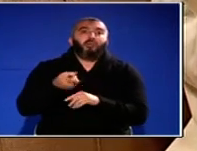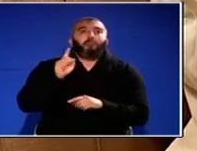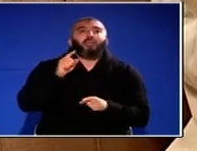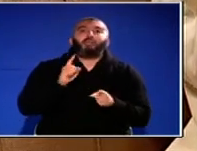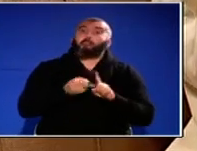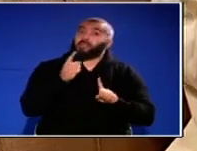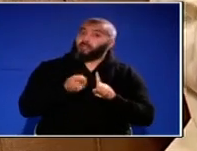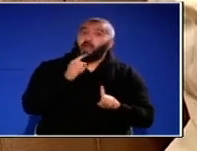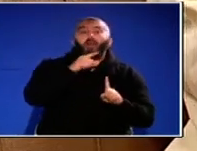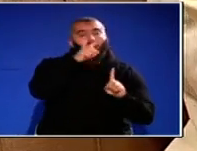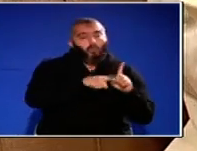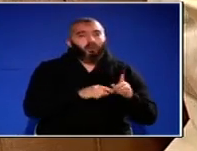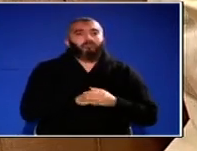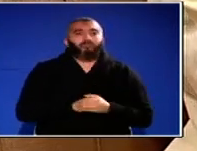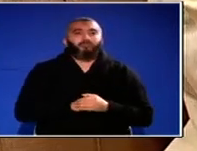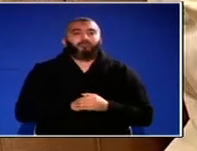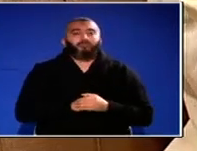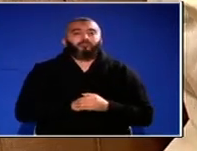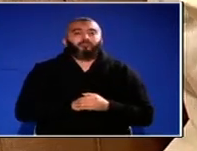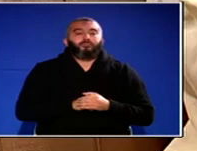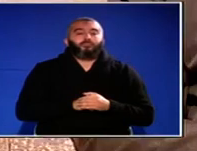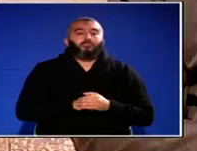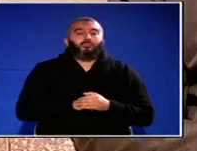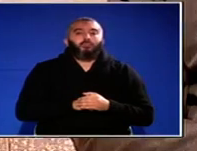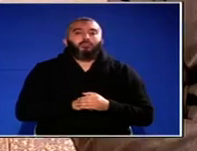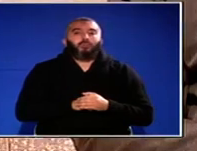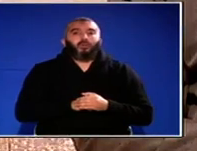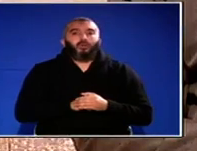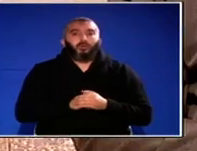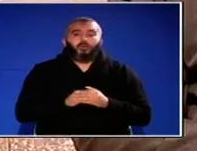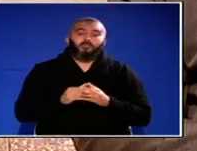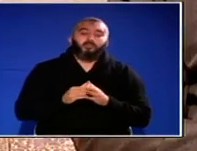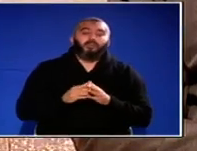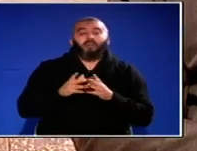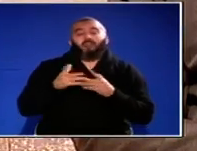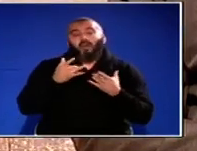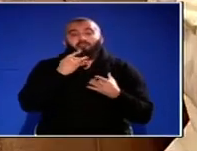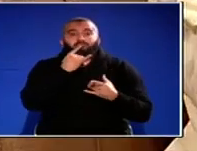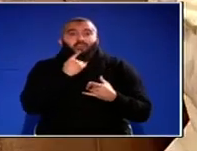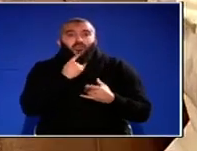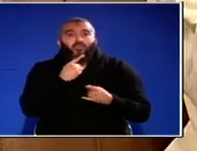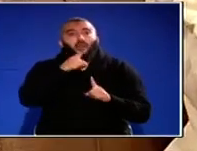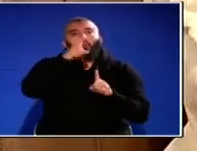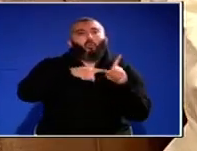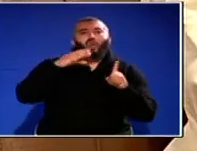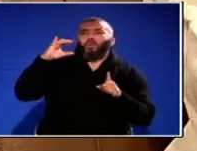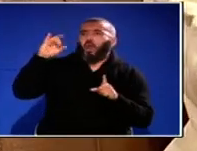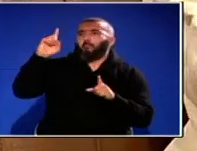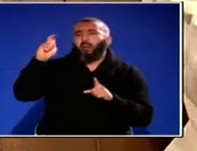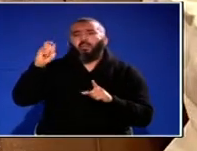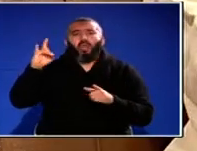خاصة في آخره حتى لا يعتقد التتابع بين رمضان وبين شعبان. أما رمضان